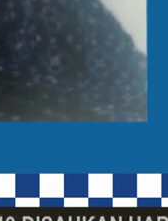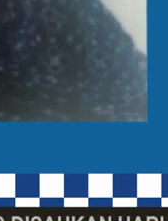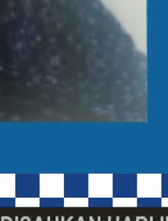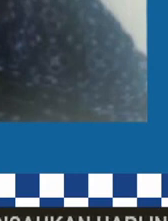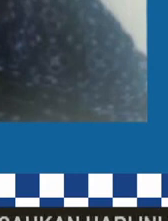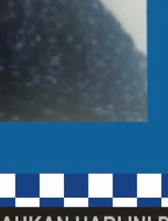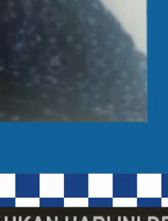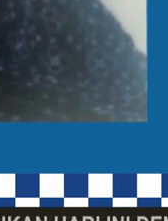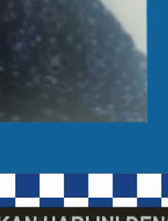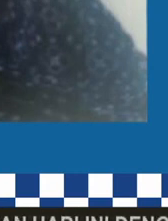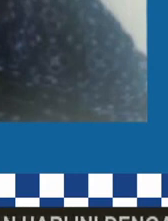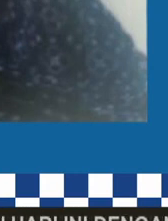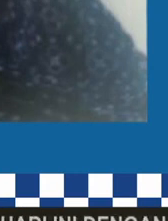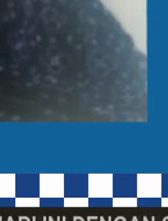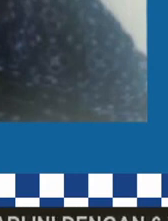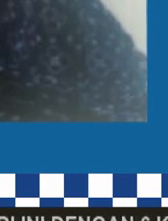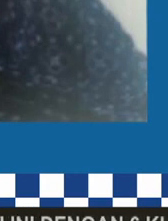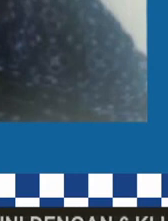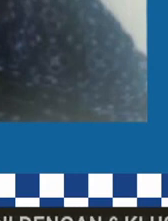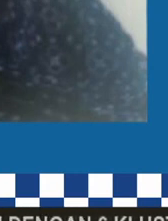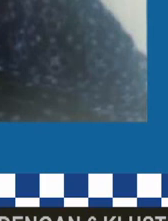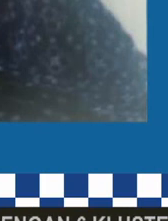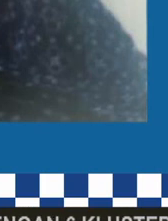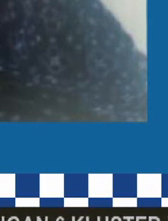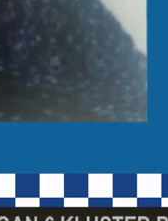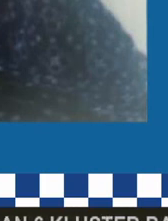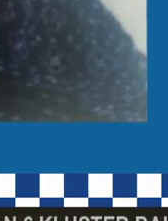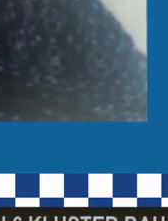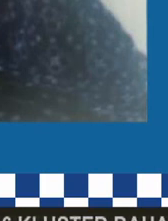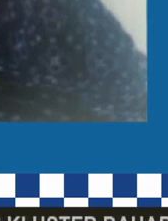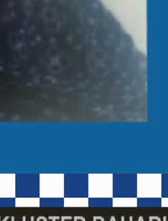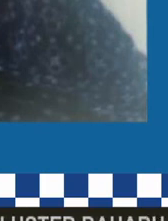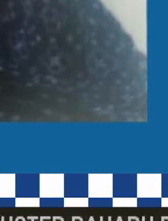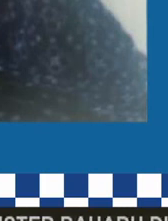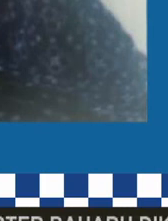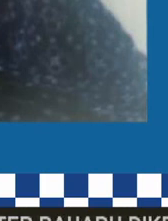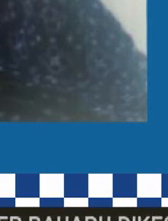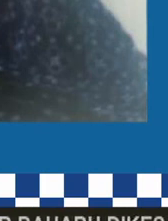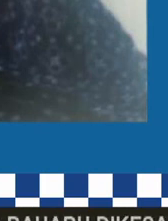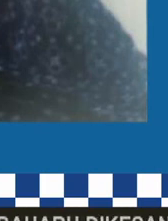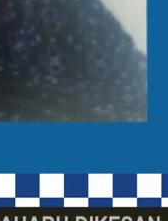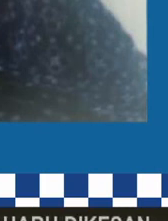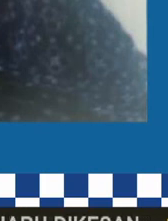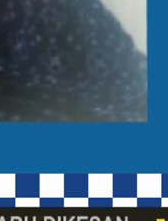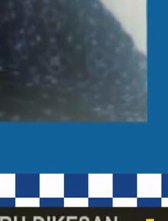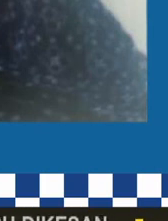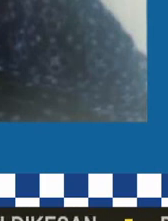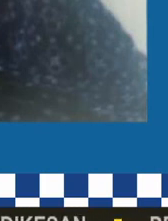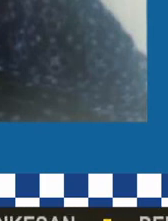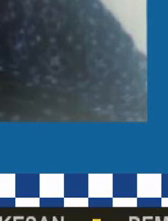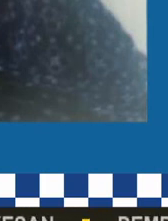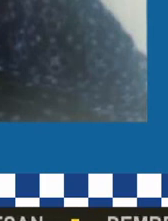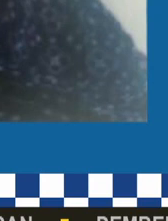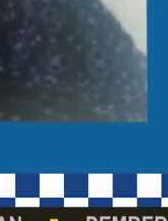nya hubungi Balai Polis 5 manis ditalian 268 3037 dan